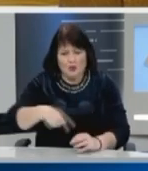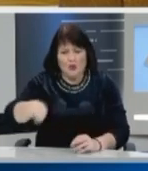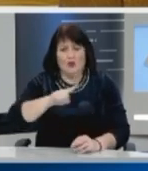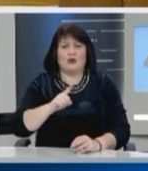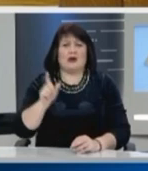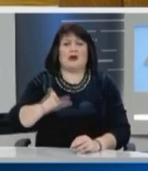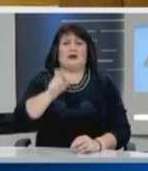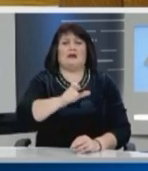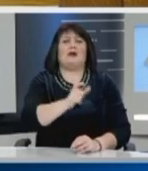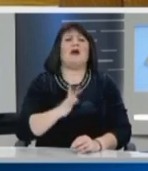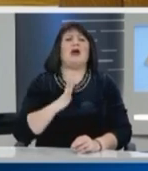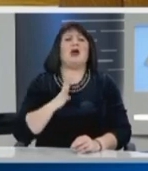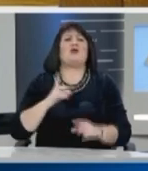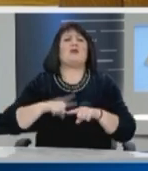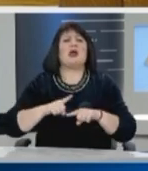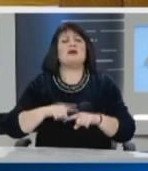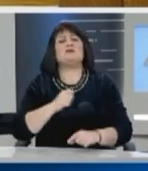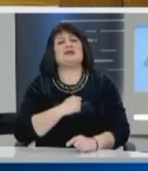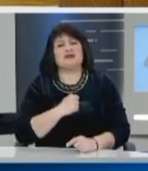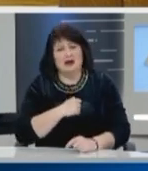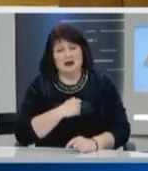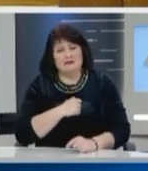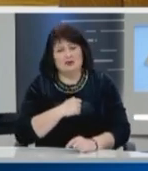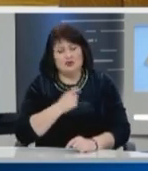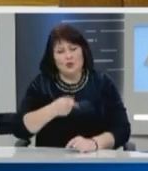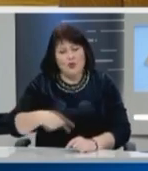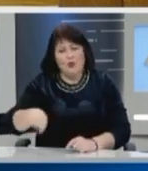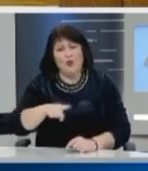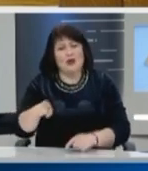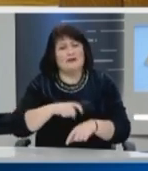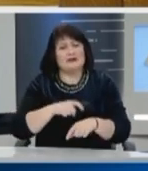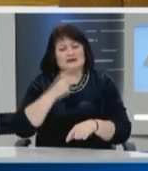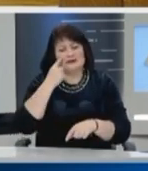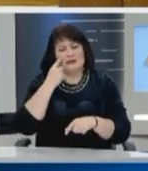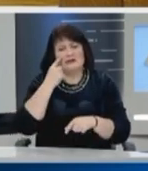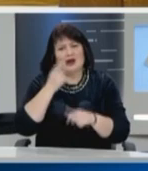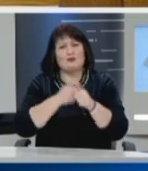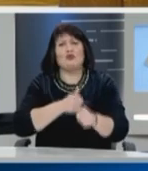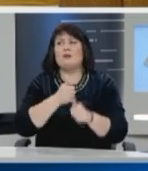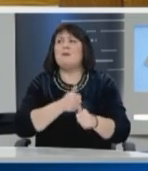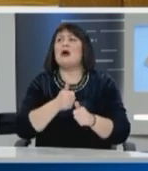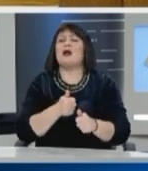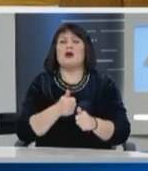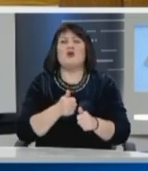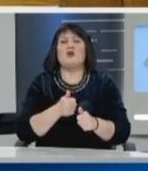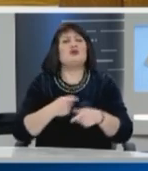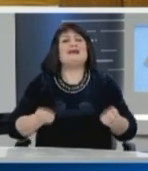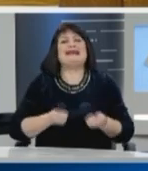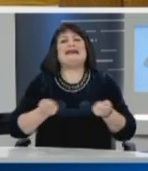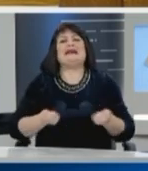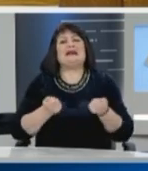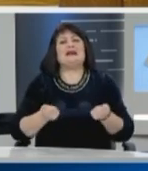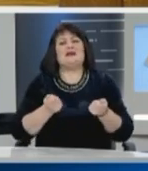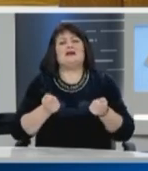Έλληνα και στην τελευταία Ελληνίδα, αλλά και σε όλους όσοι παρακολουθούν τις εξελίξεις στη χώρα μας, τη